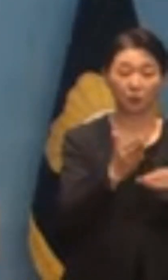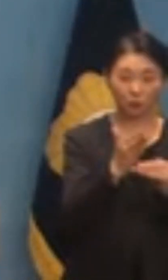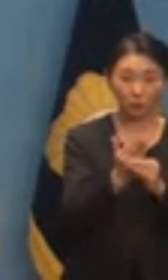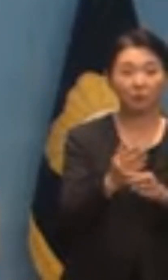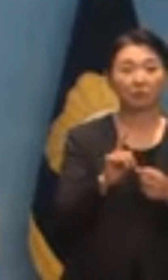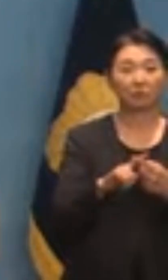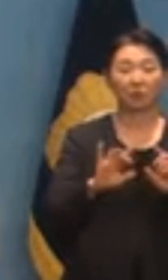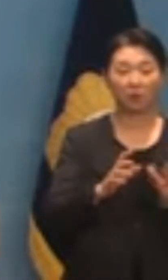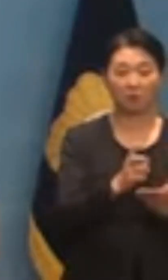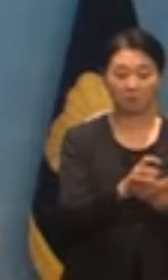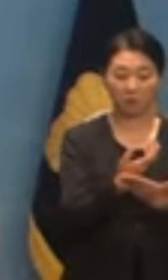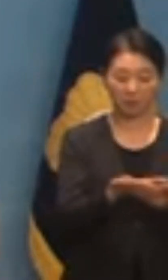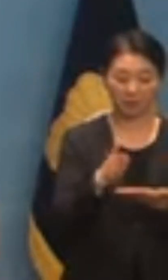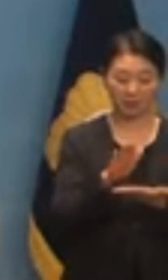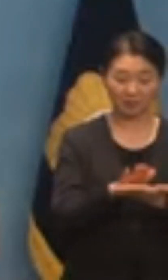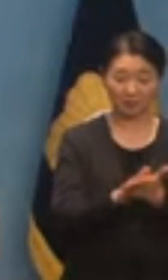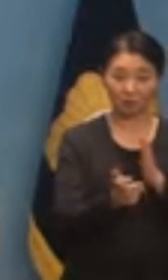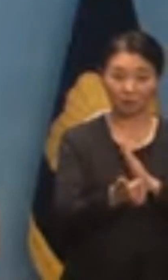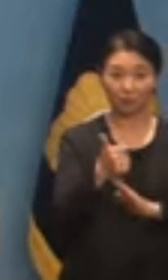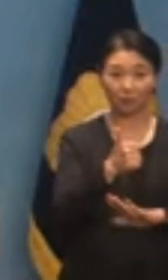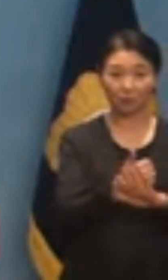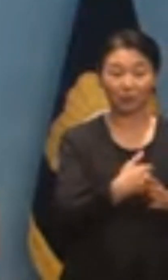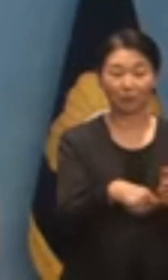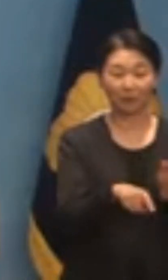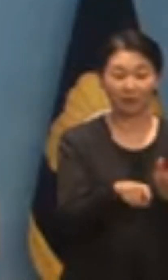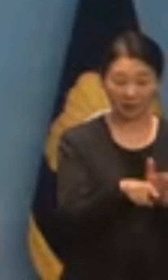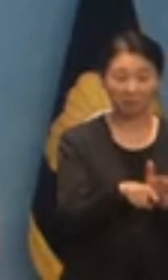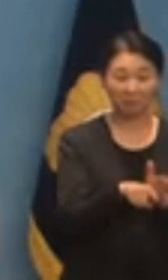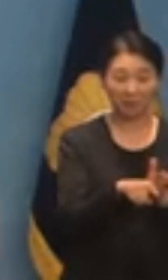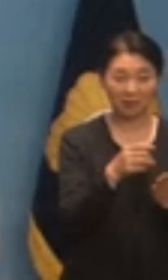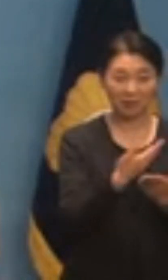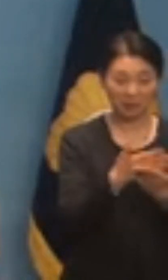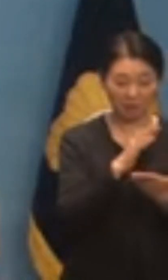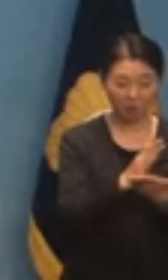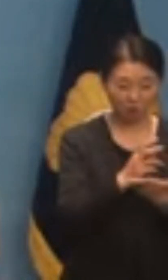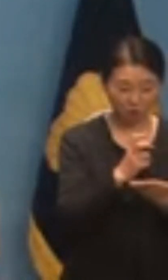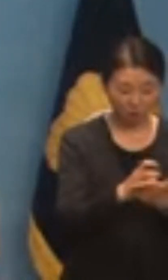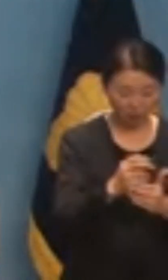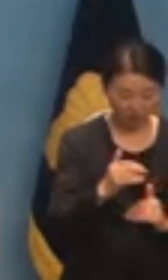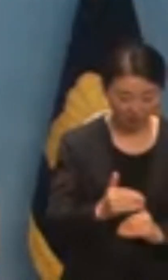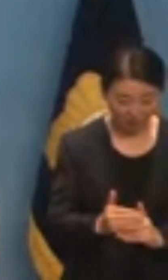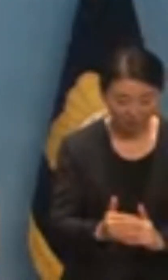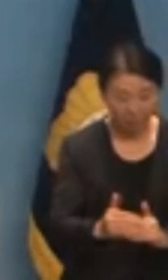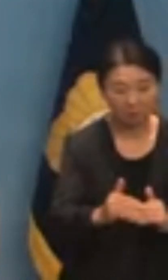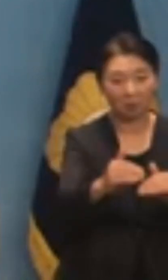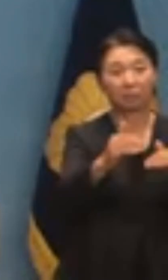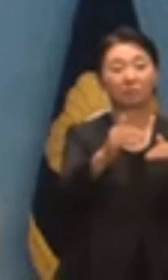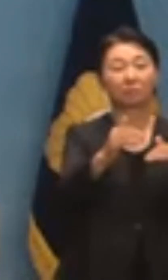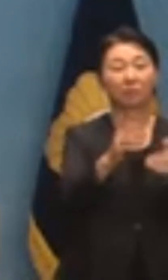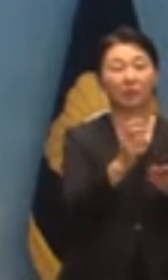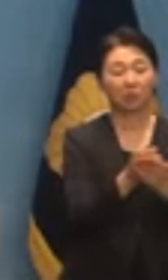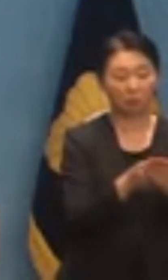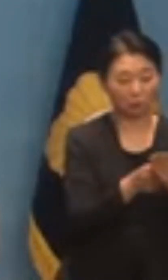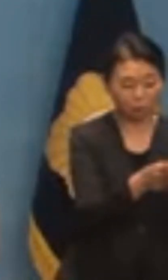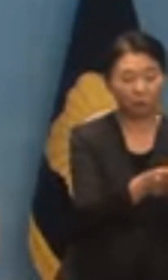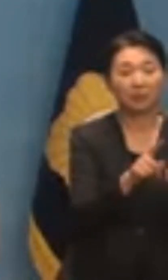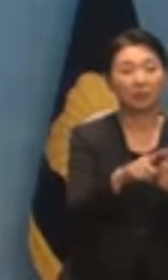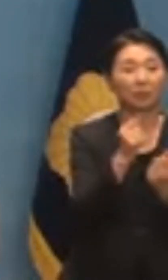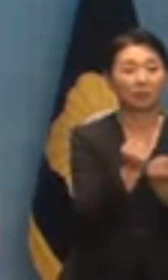국민주도의 헌법 개정 성공을 위한 개헌 절차법 입법 추진에